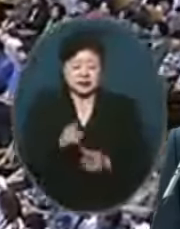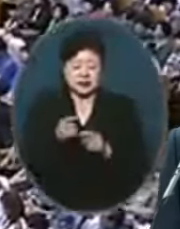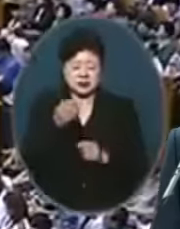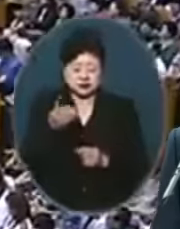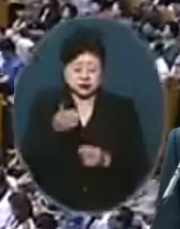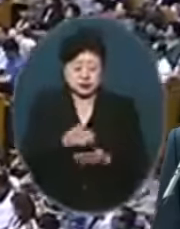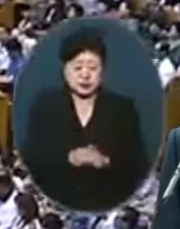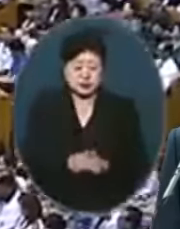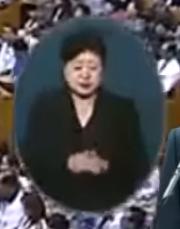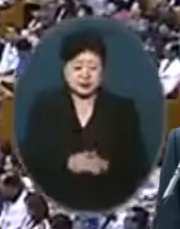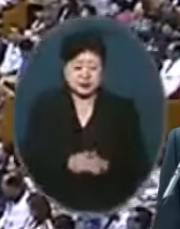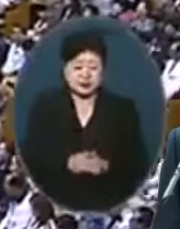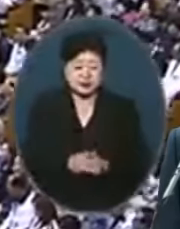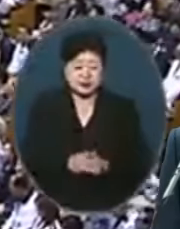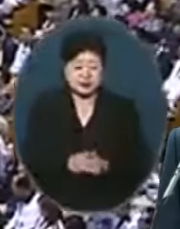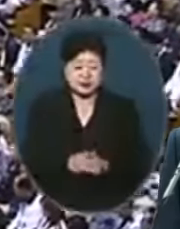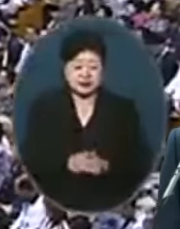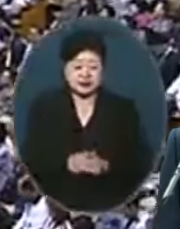말씀하셨습니다.